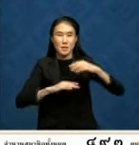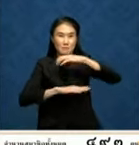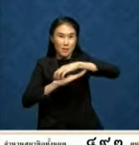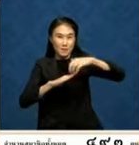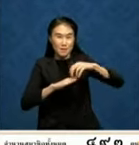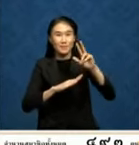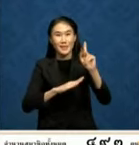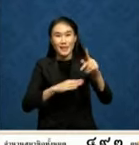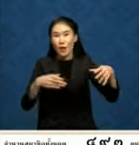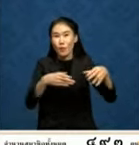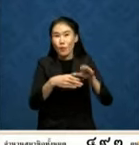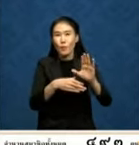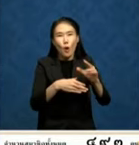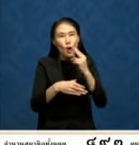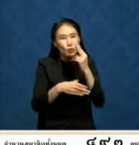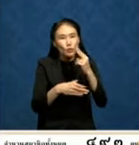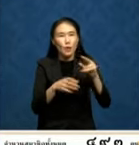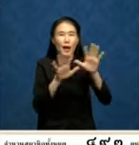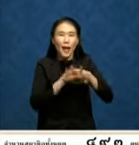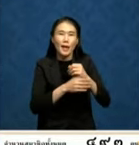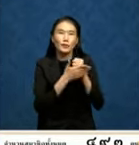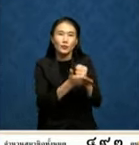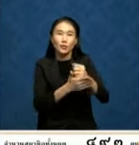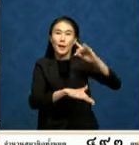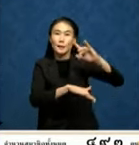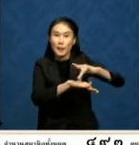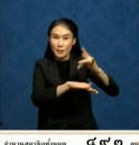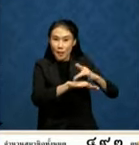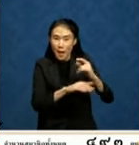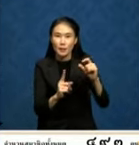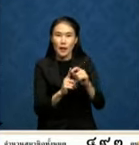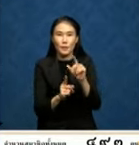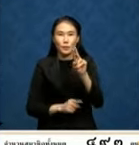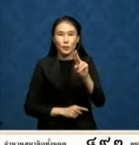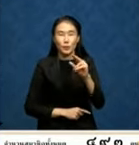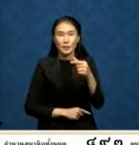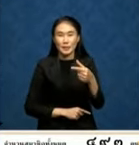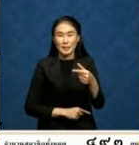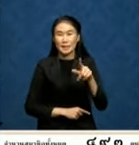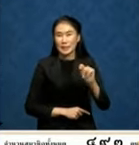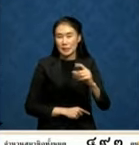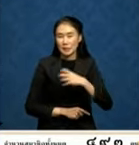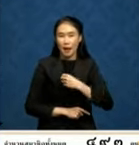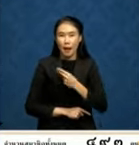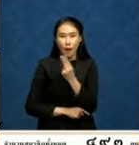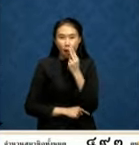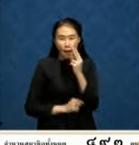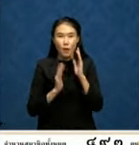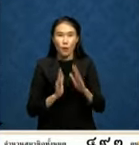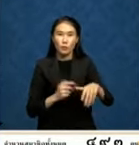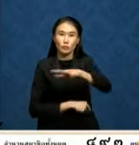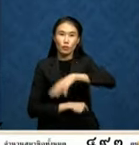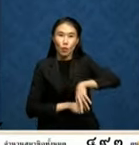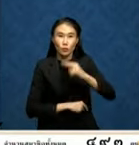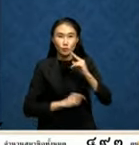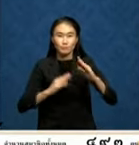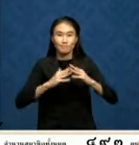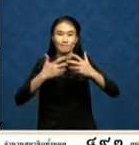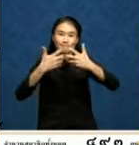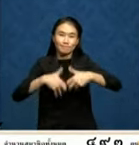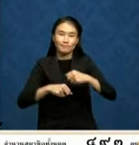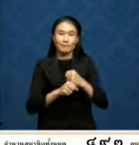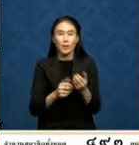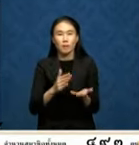ว่า Utility Green Tarif UGT เพื่อรองรับความต้องการใช้พลังงานหมุนเวียนของภาคอุตสาหกรรม